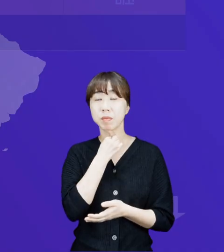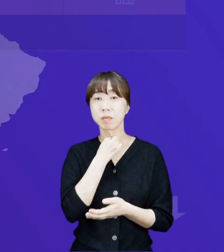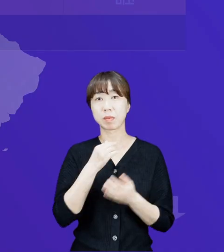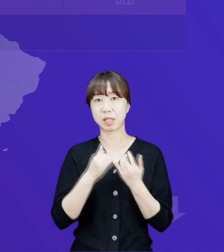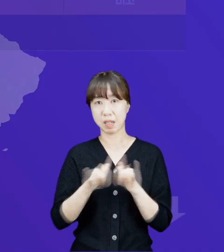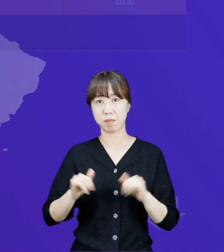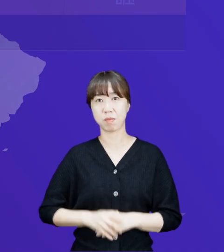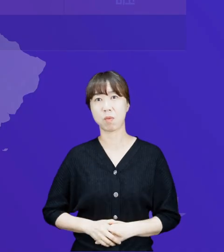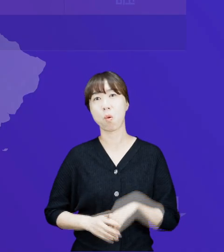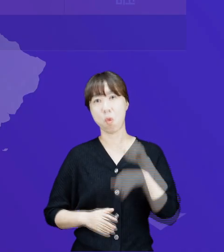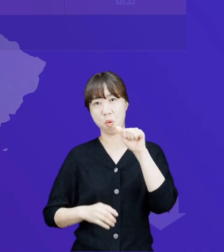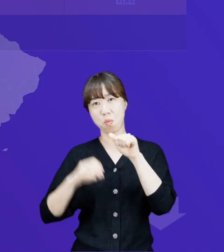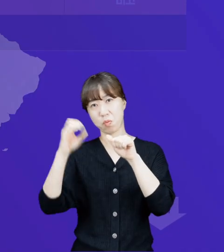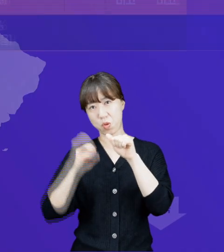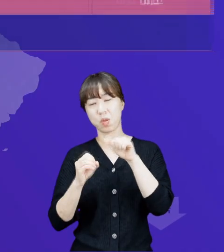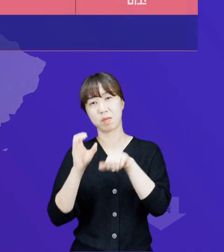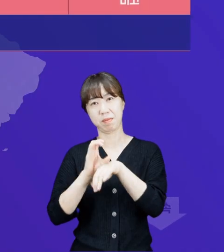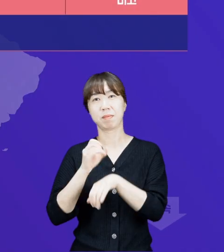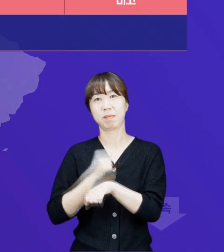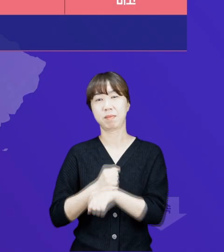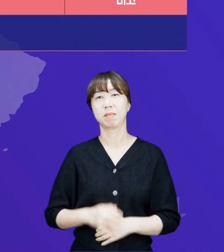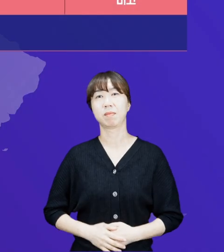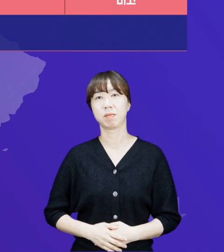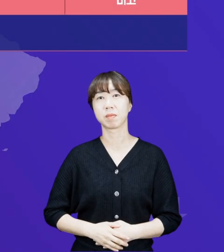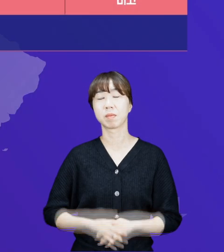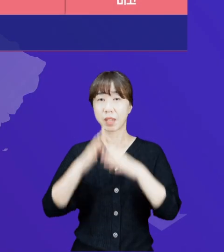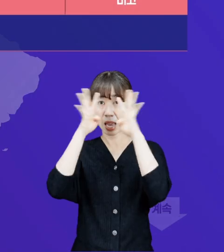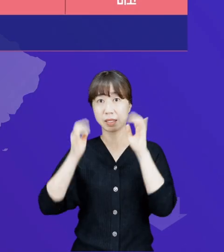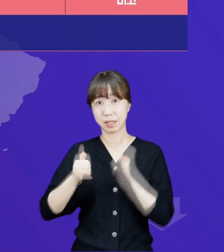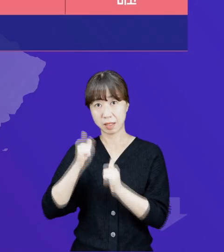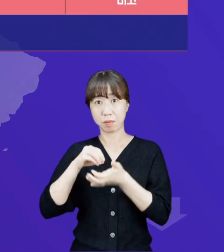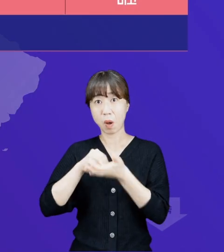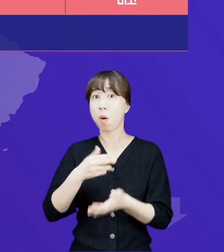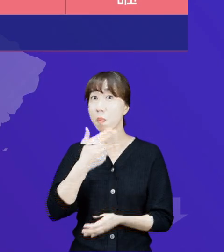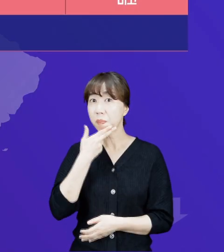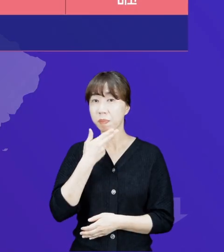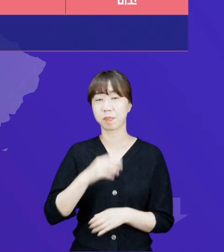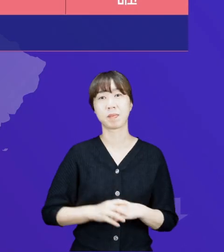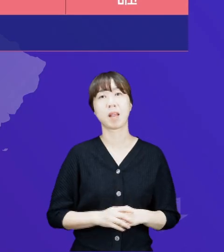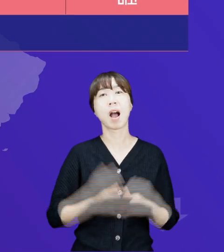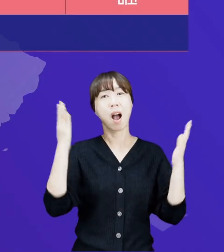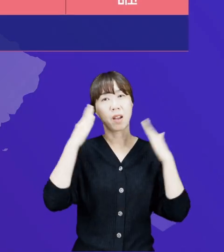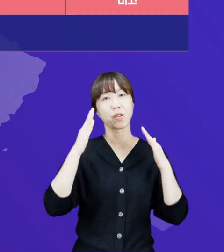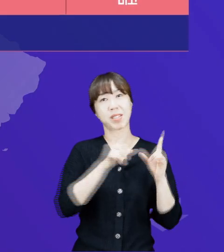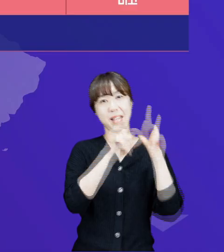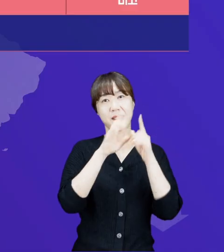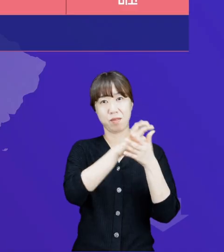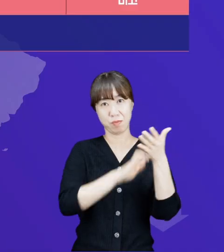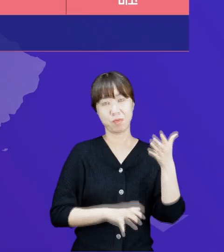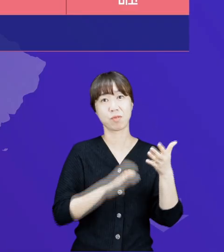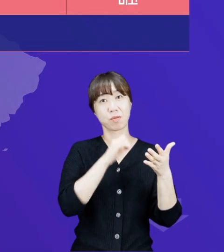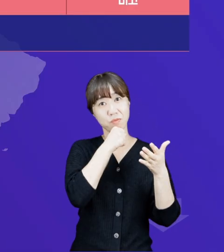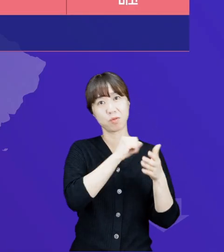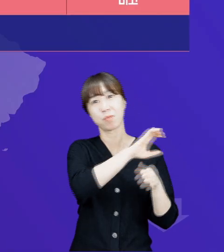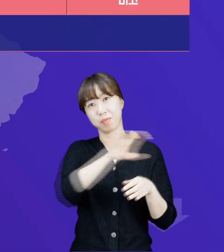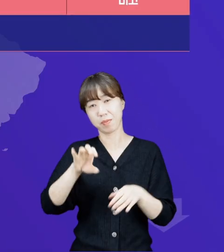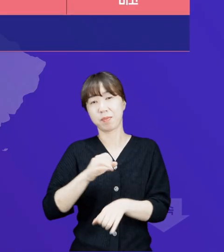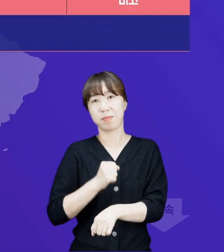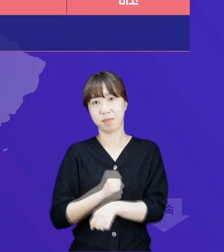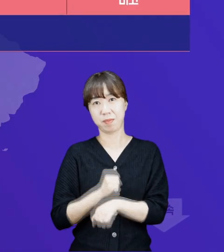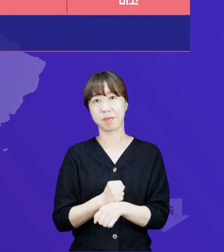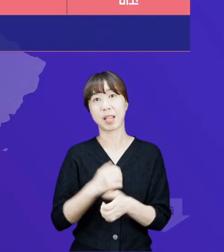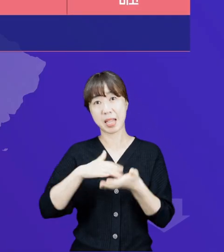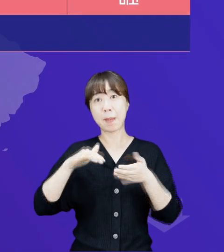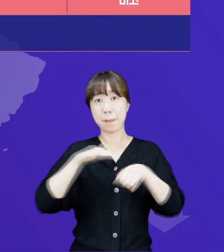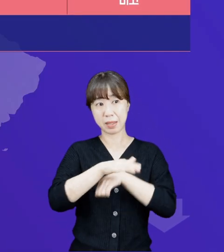부여합니다. 수능 위주 지원자 중 수능 미응시자는 학교생활기록부 성적을 반영하며 반영 교과 및 비율, 산정식은